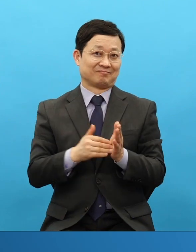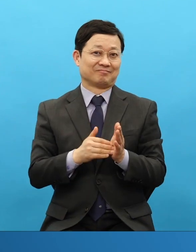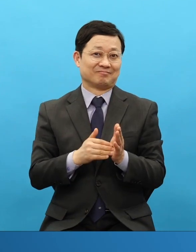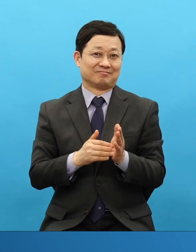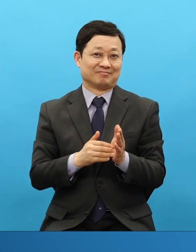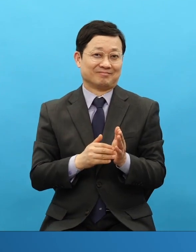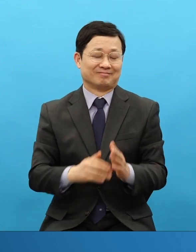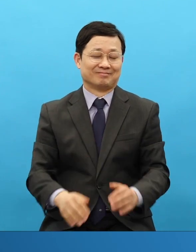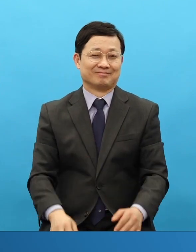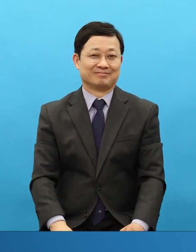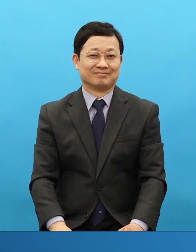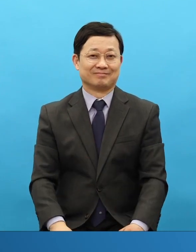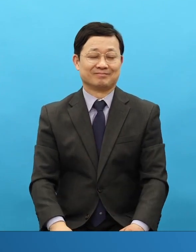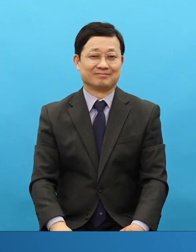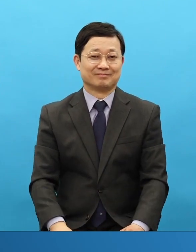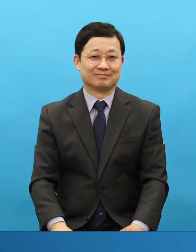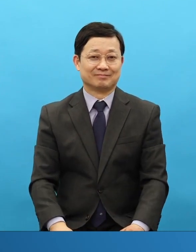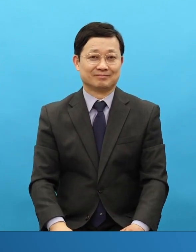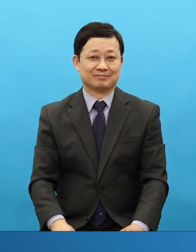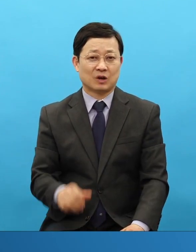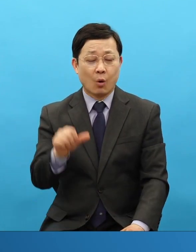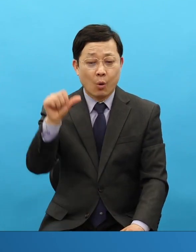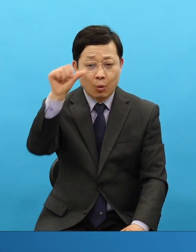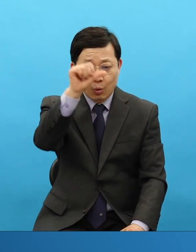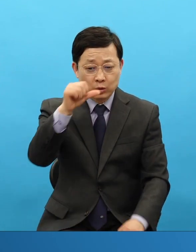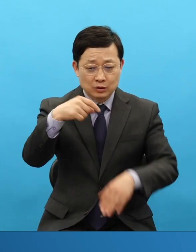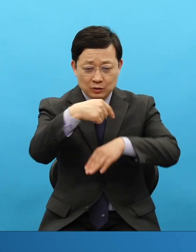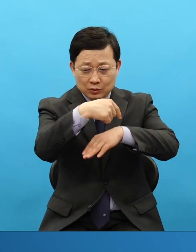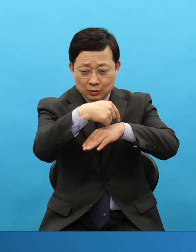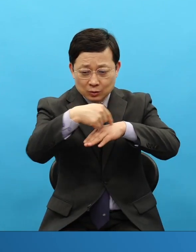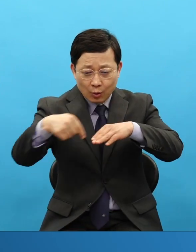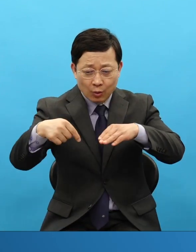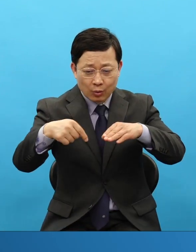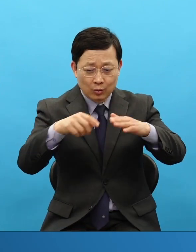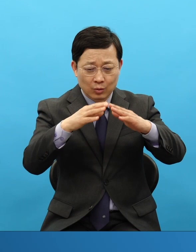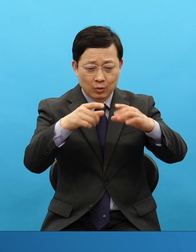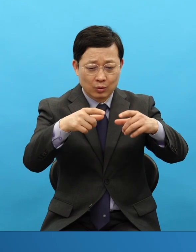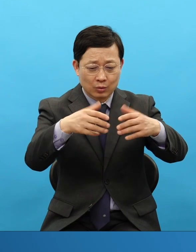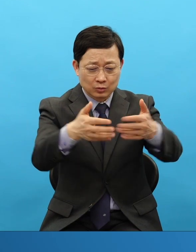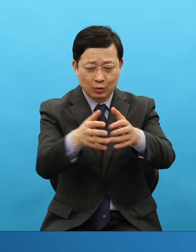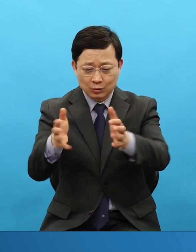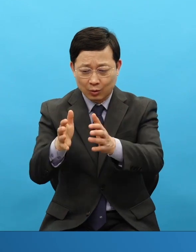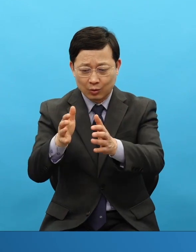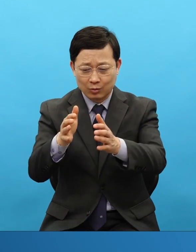answer. 5천 종족을 살려라. To save the 5,000 tribes.